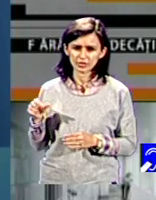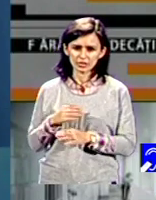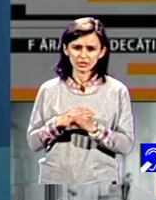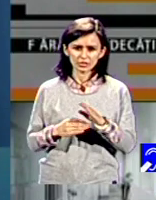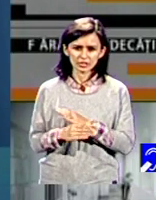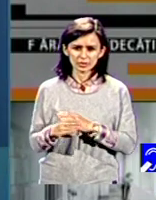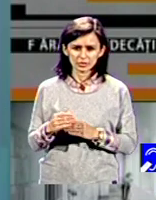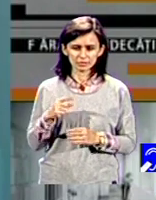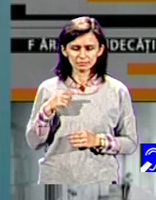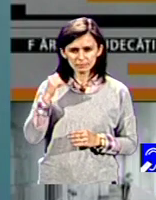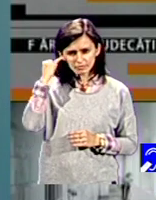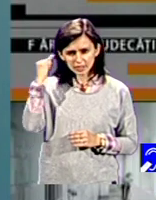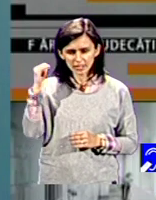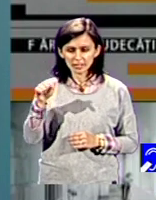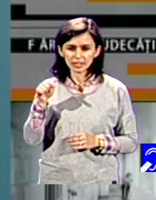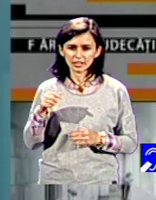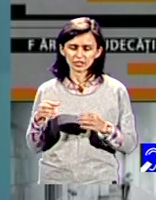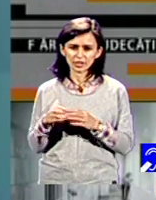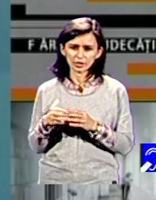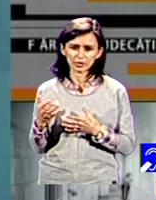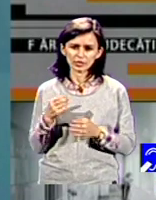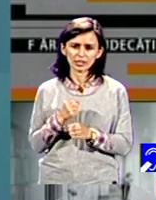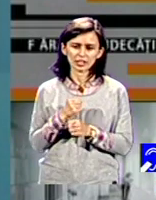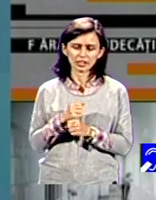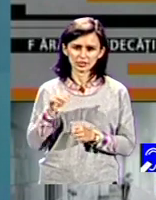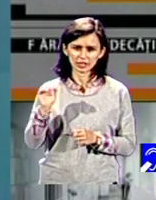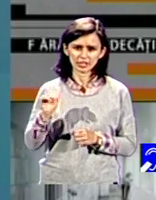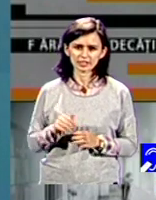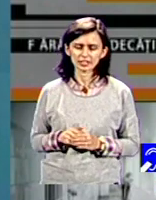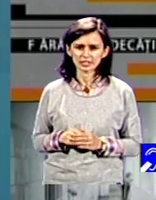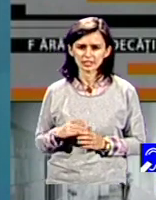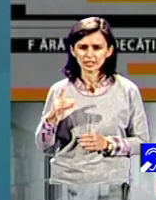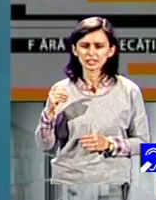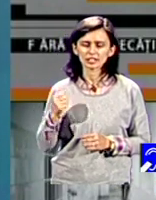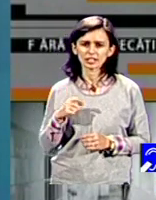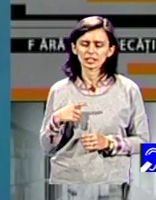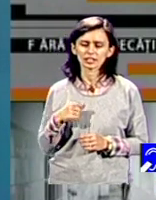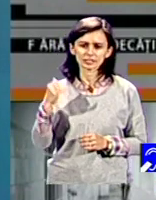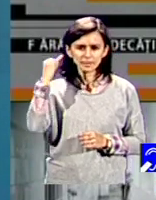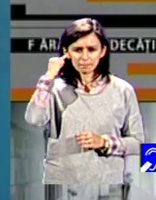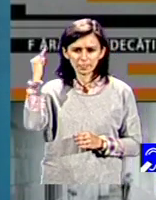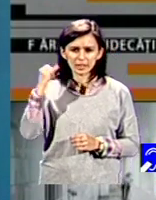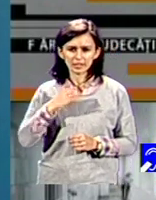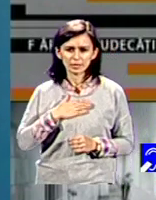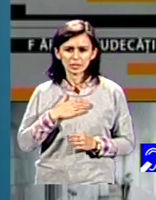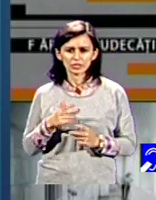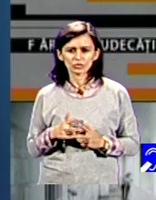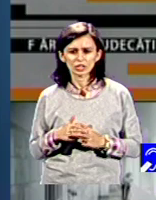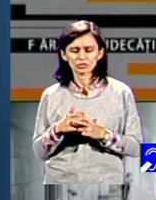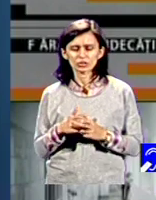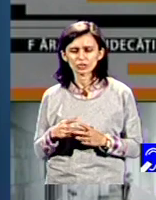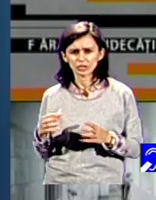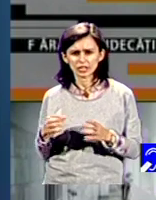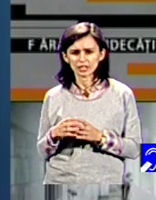echipei împreună cu care lucrezi Da este este ideea mea așa cu ajutorul echipei am reușit